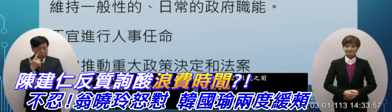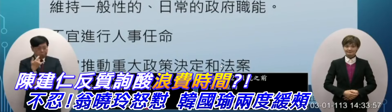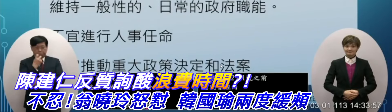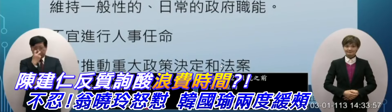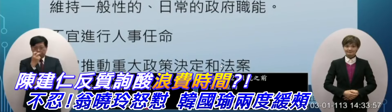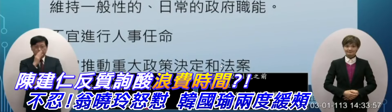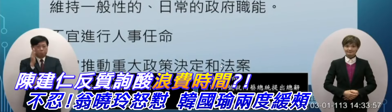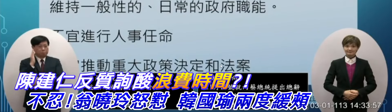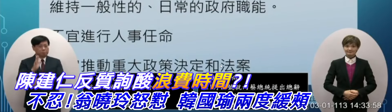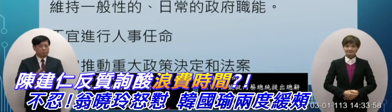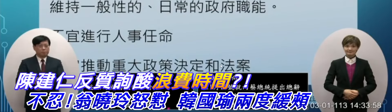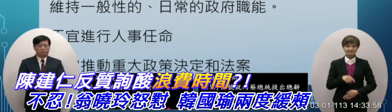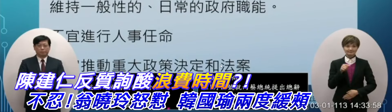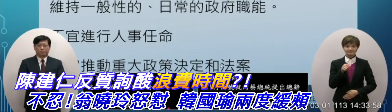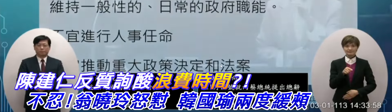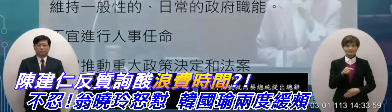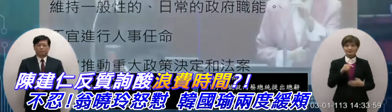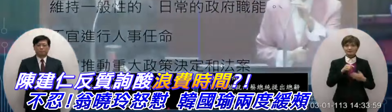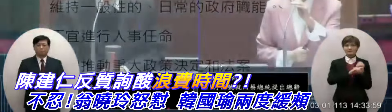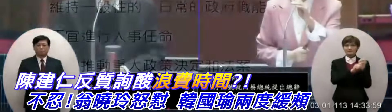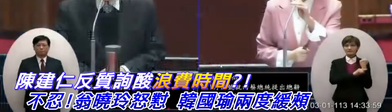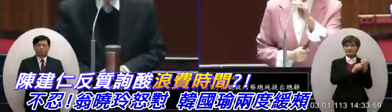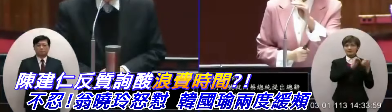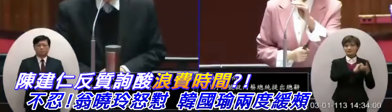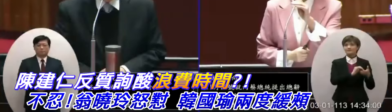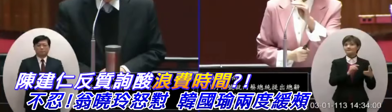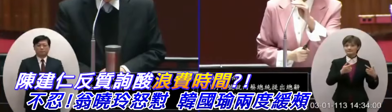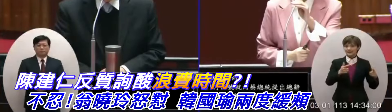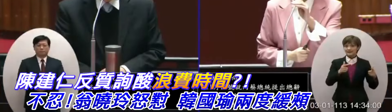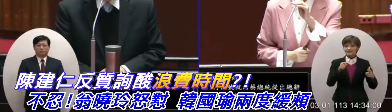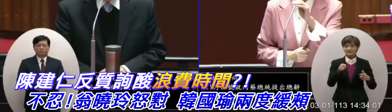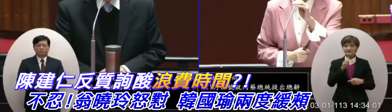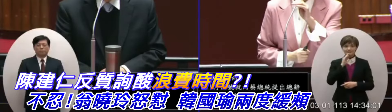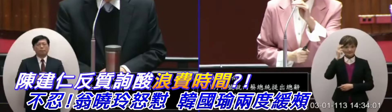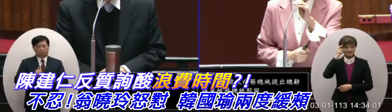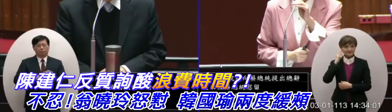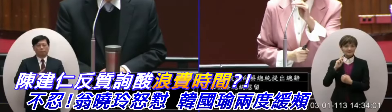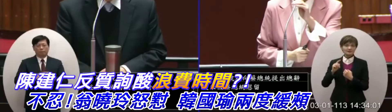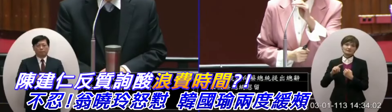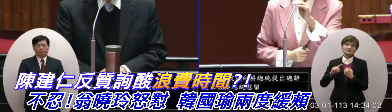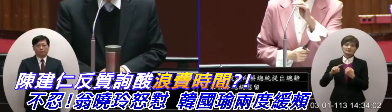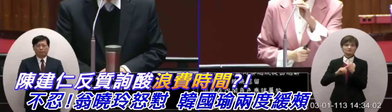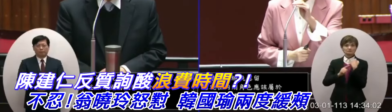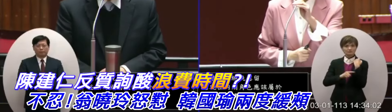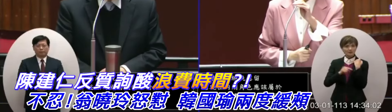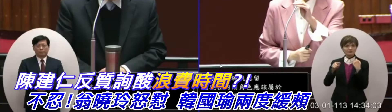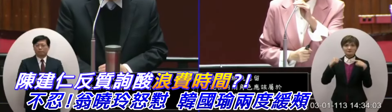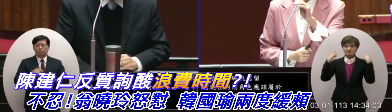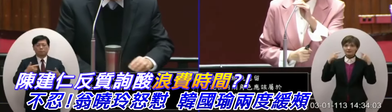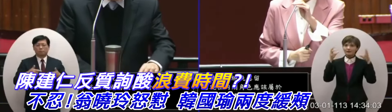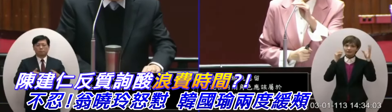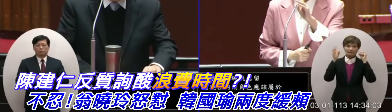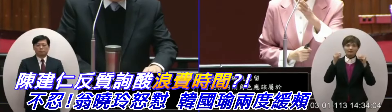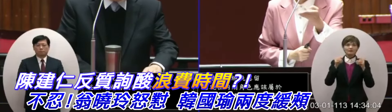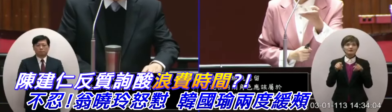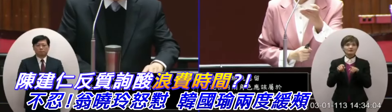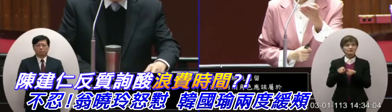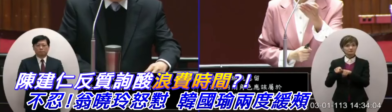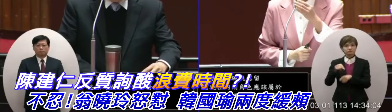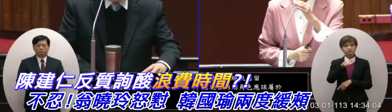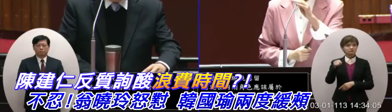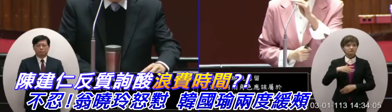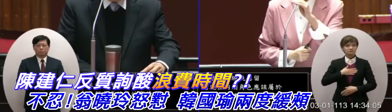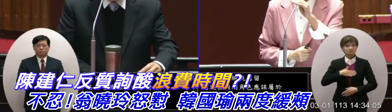呢？ 这个是，这个不是法律，而是这是一个宪政的尝试。 哦，不是， 强调，不好意思， 那你